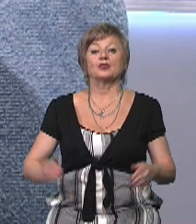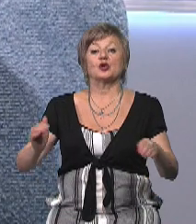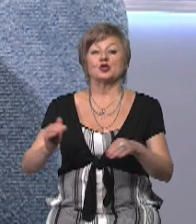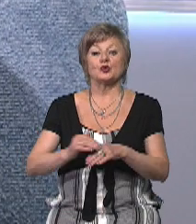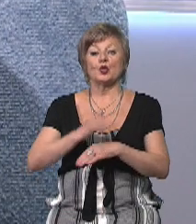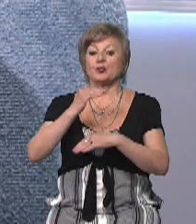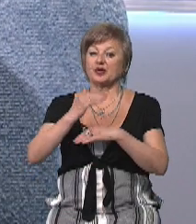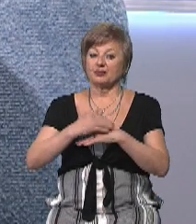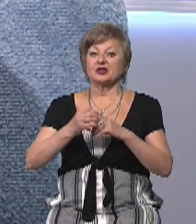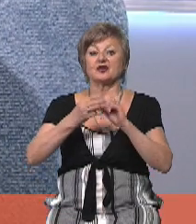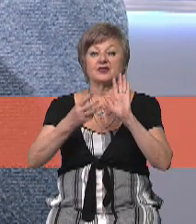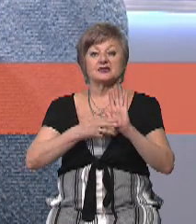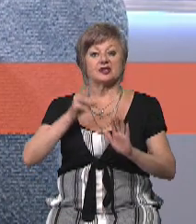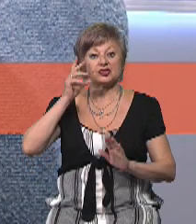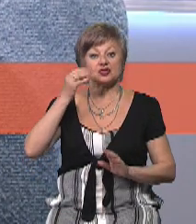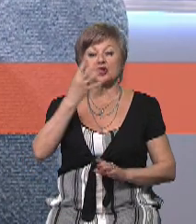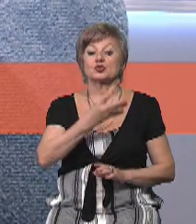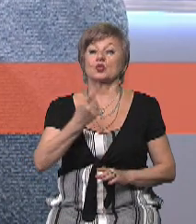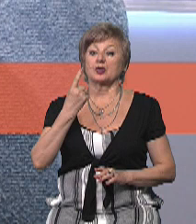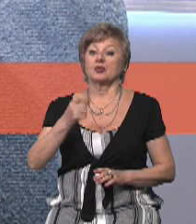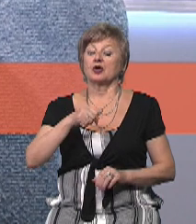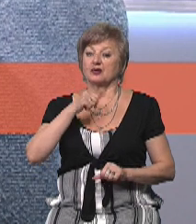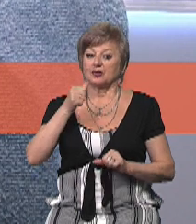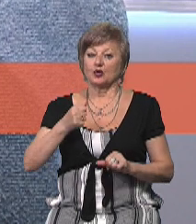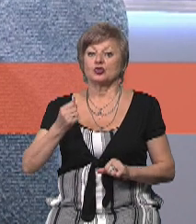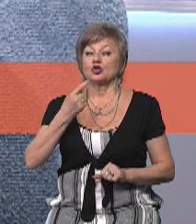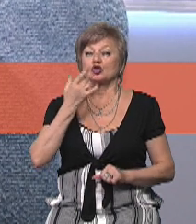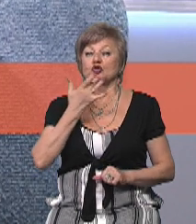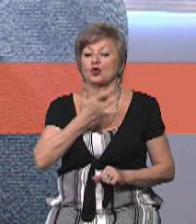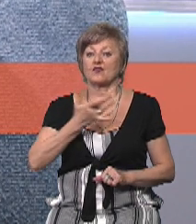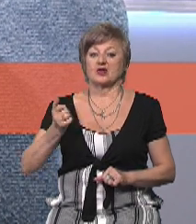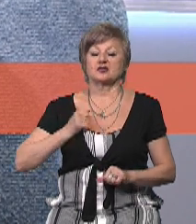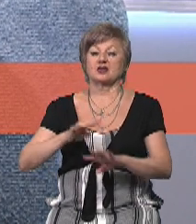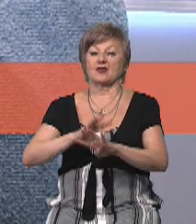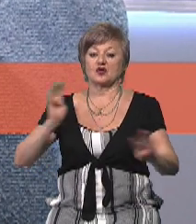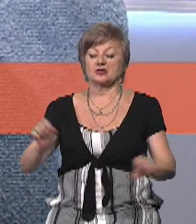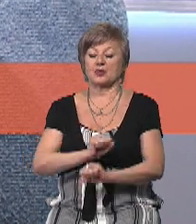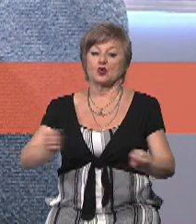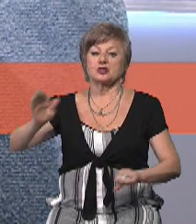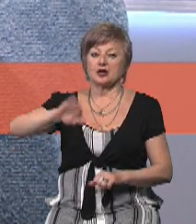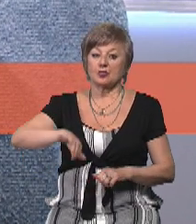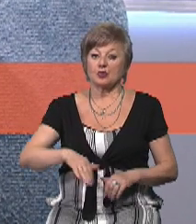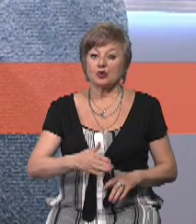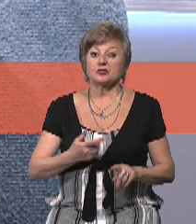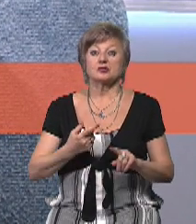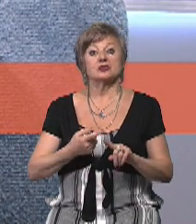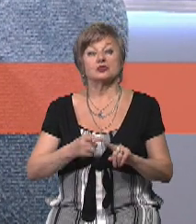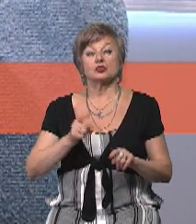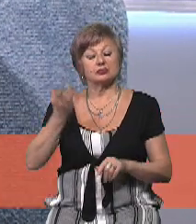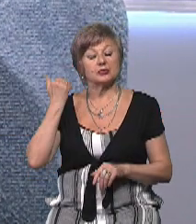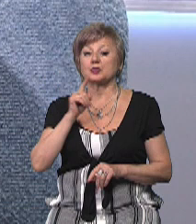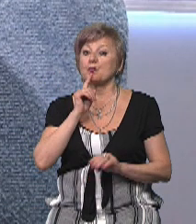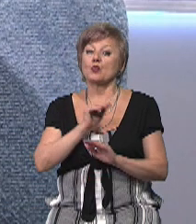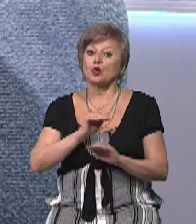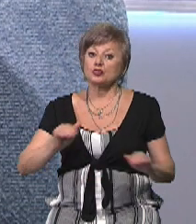Добрий вечір. 18 серпня 1941 року радянські війська підірвали Дніпро ГЕС. У радянських підручниках про цей факт замовчали, згадували